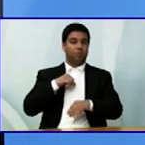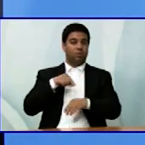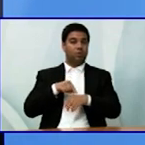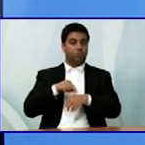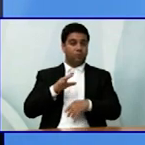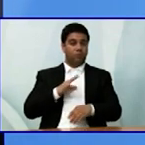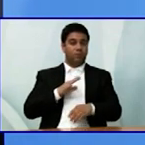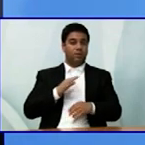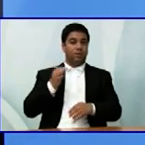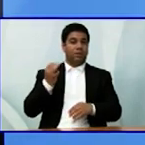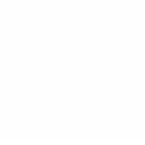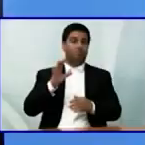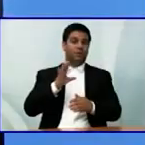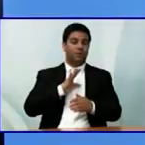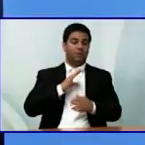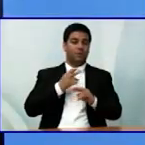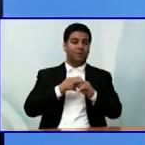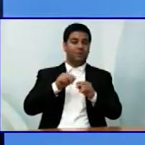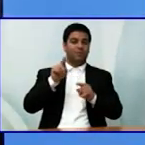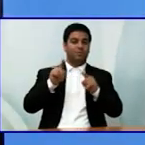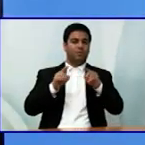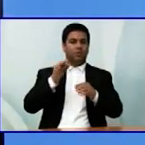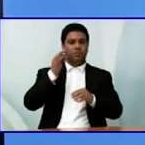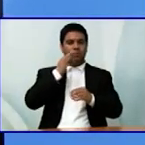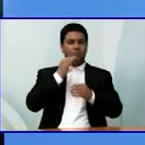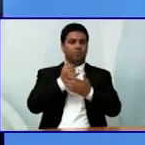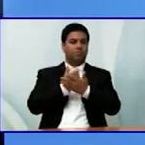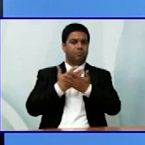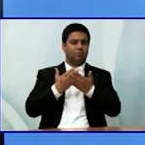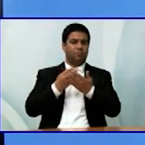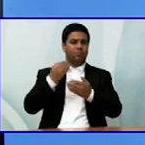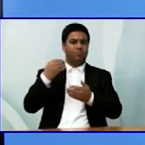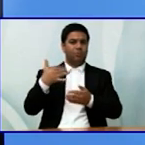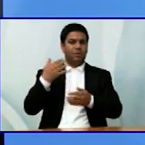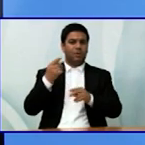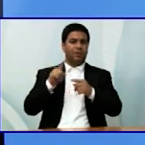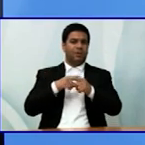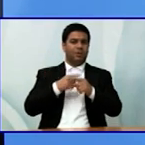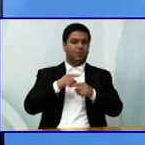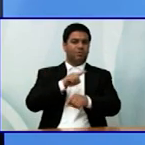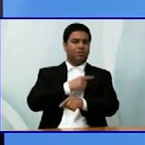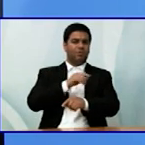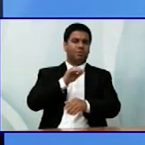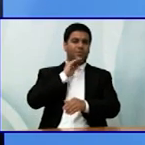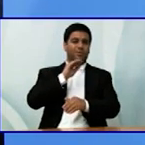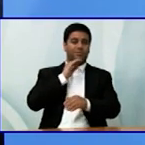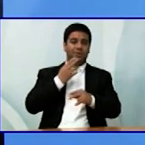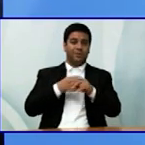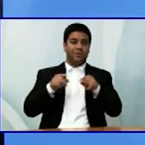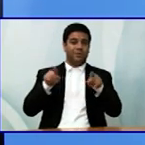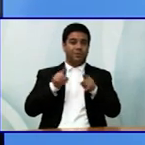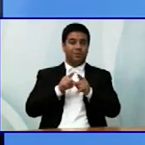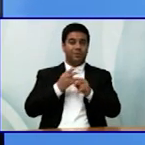qilganmisiz? Qiziq, ba'zan noyob dori darmonlar u zamonaviy meditsina asbob-uskunalari